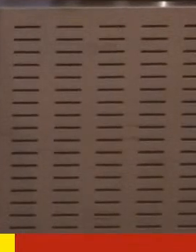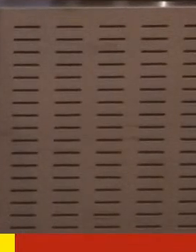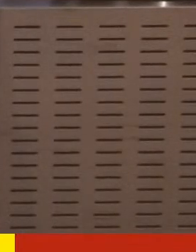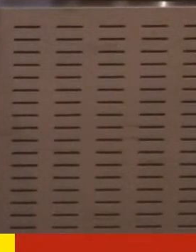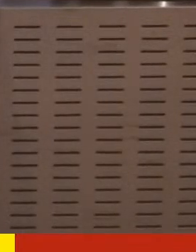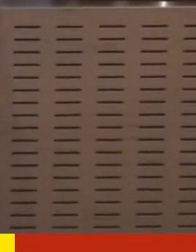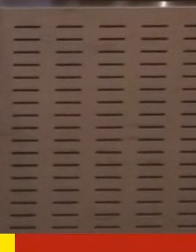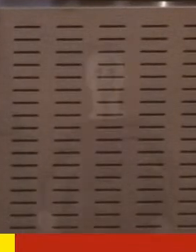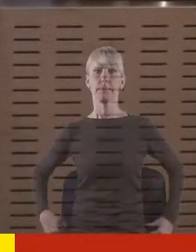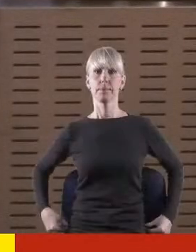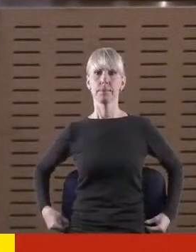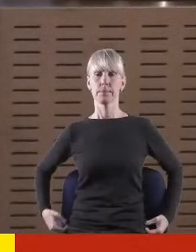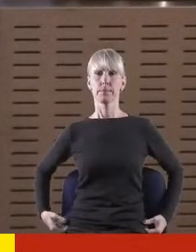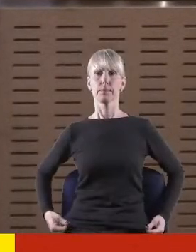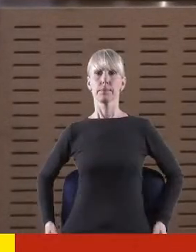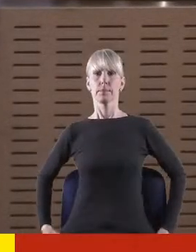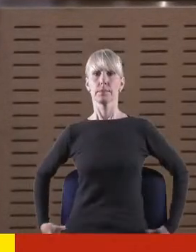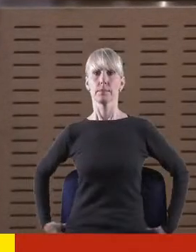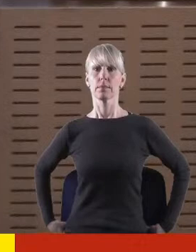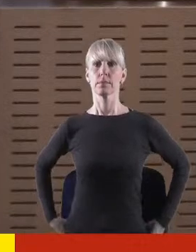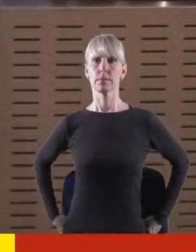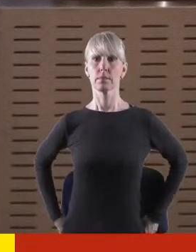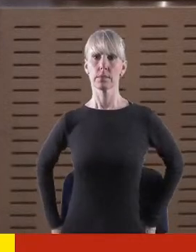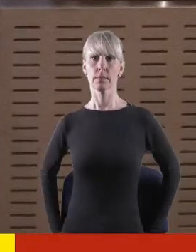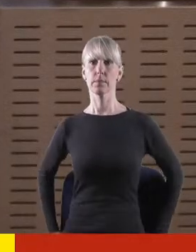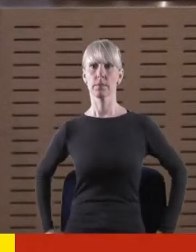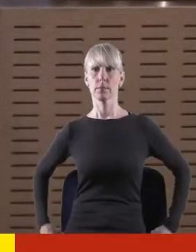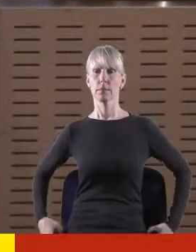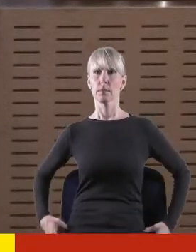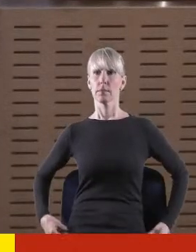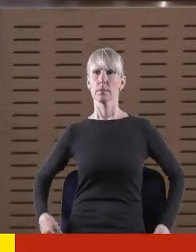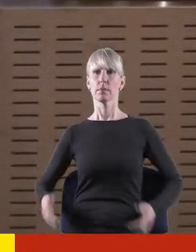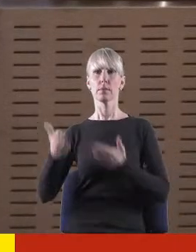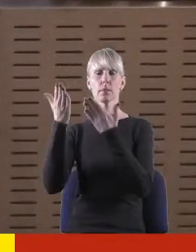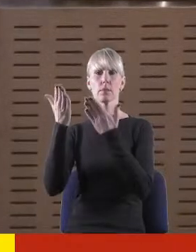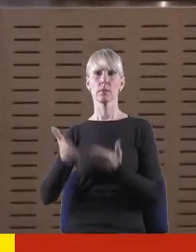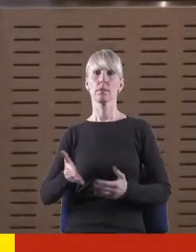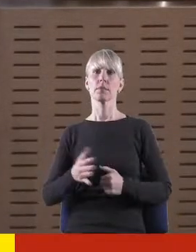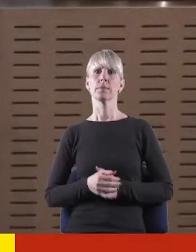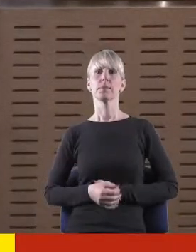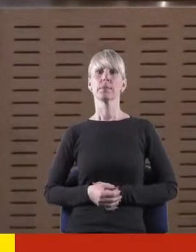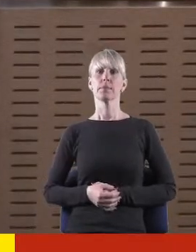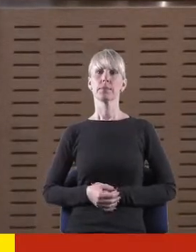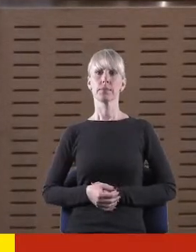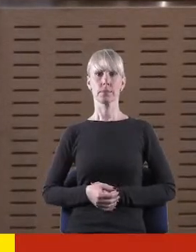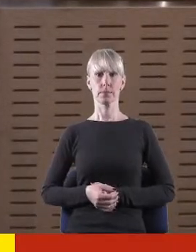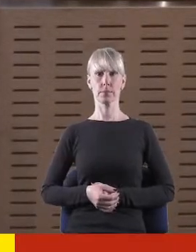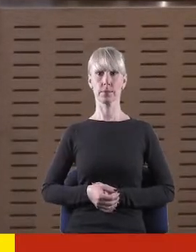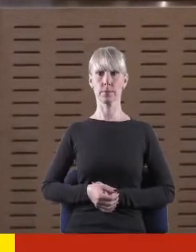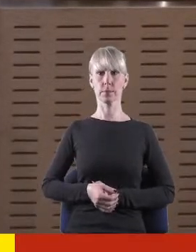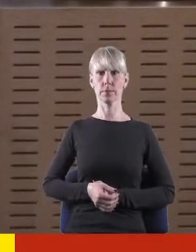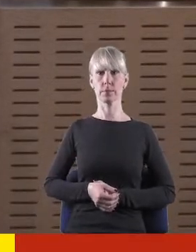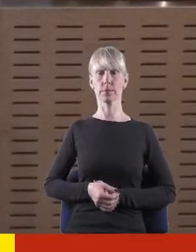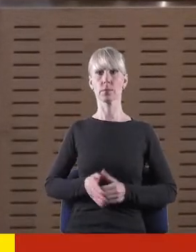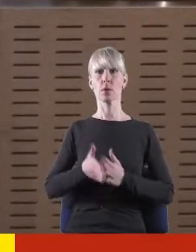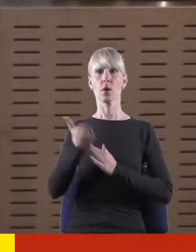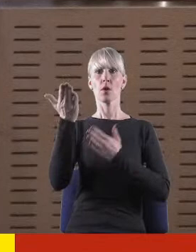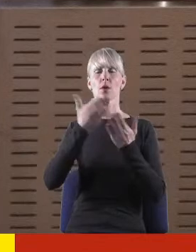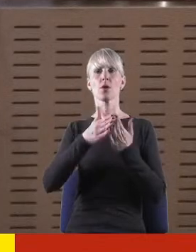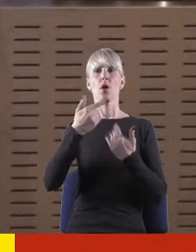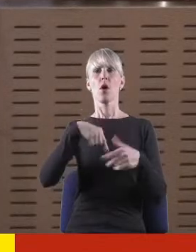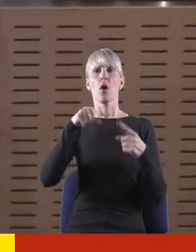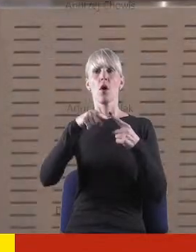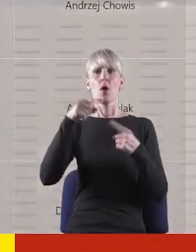przez Państwa radnych. Proszę bardzo, Skarbnik Województwa Łódzkiego, Pan Michał Miazek. Pani Przewodnicząca, Szanowni Państwo, jeżeli chodzi o